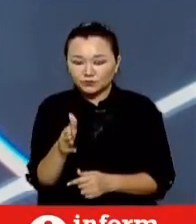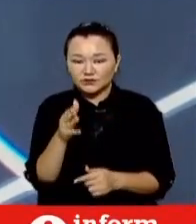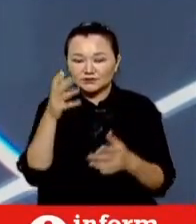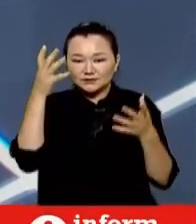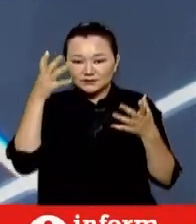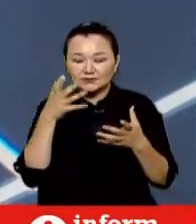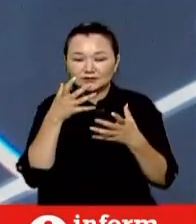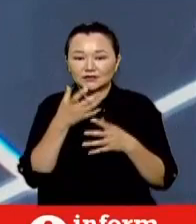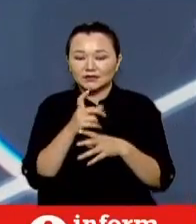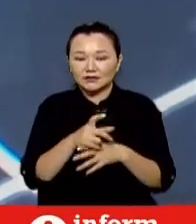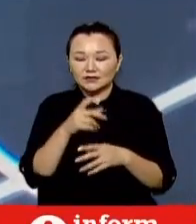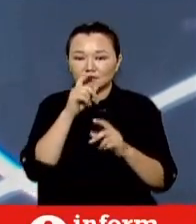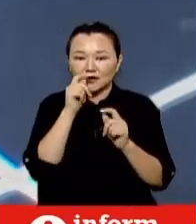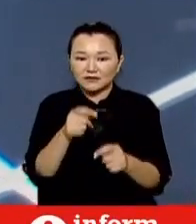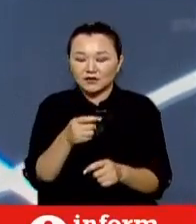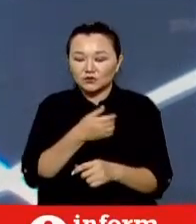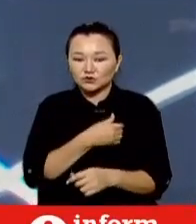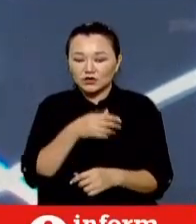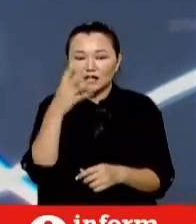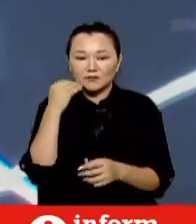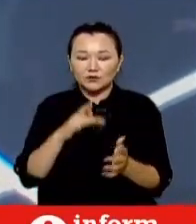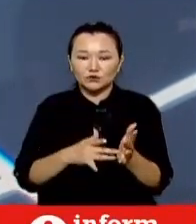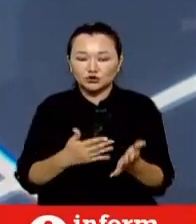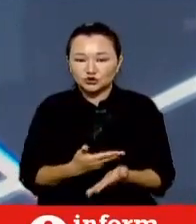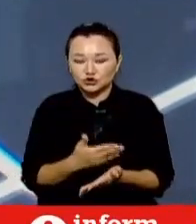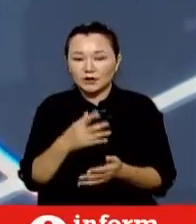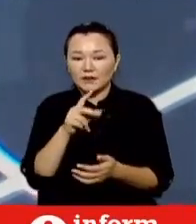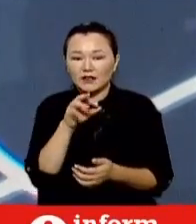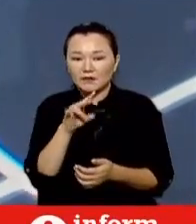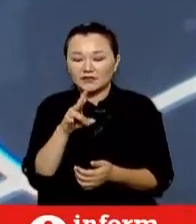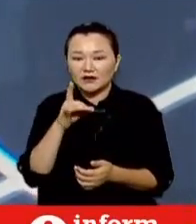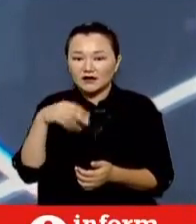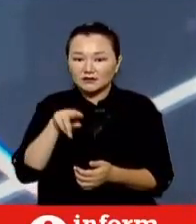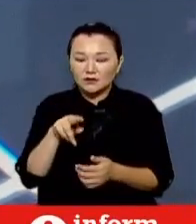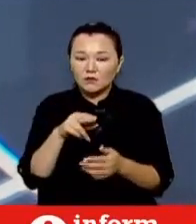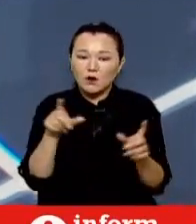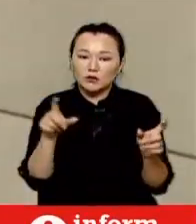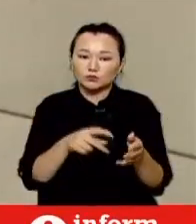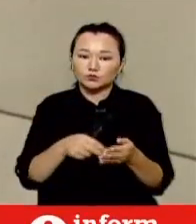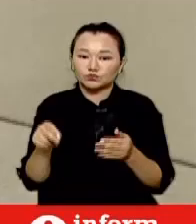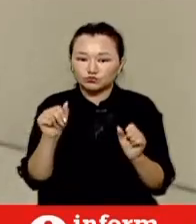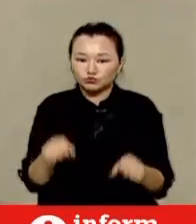Скафандр бейнесіндегі кәдесейді Алматы қаласының тұрғындары Меломан Грант дүкендерінен табылады.